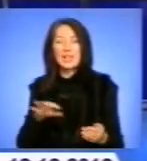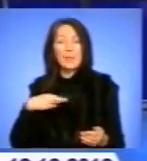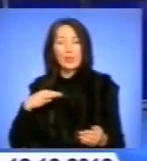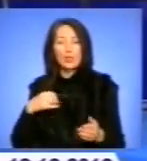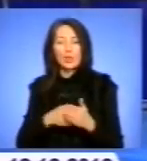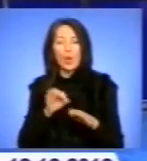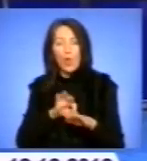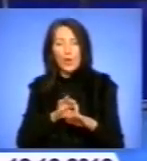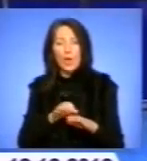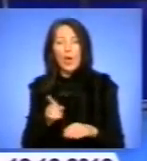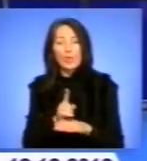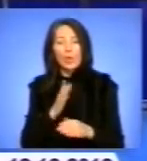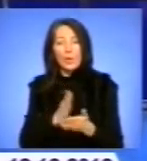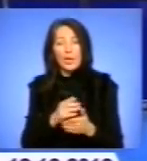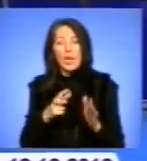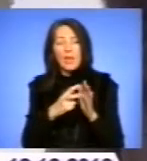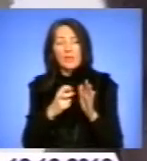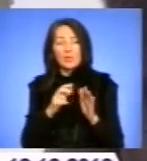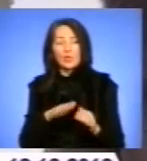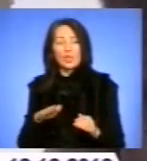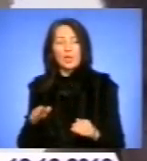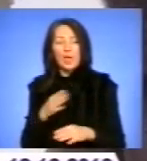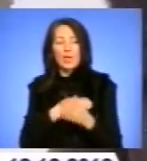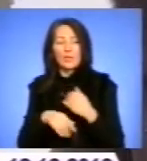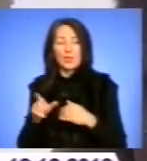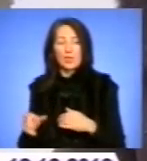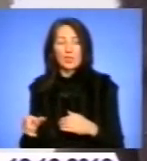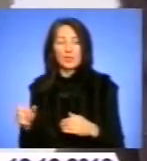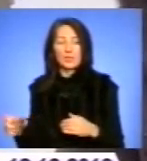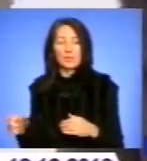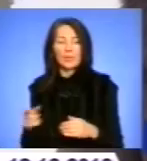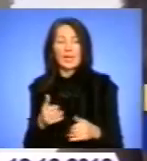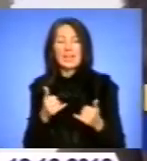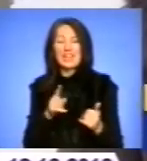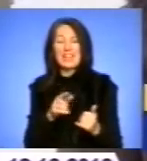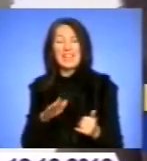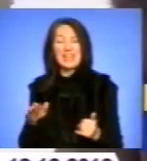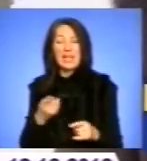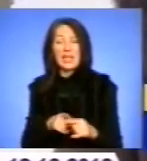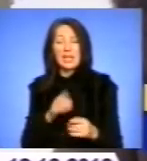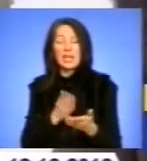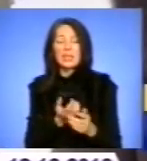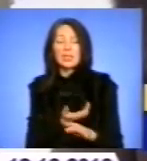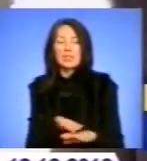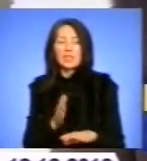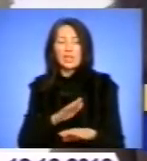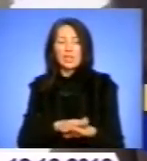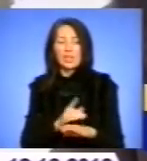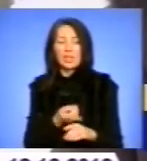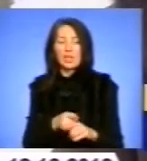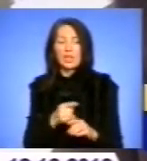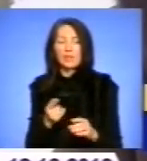є 800 дітей-інвалідів. Для тих дітей, які, власне, є найбільш тяжкими, яких найбільш,